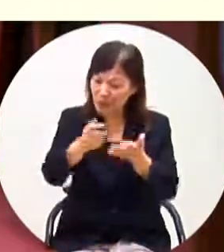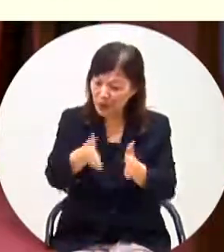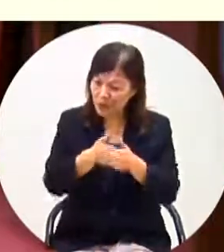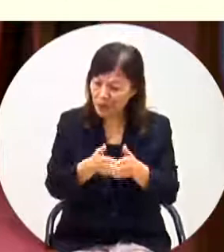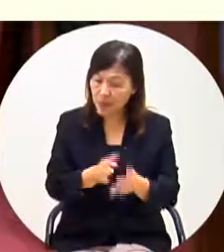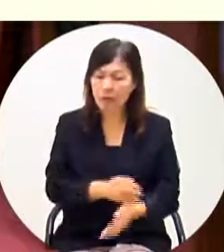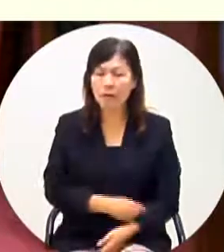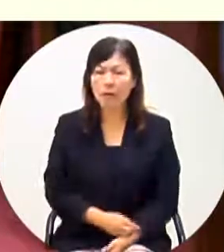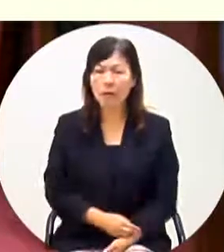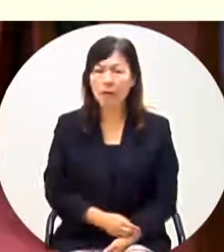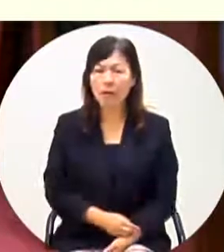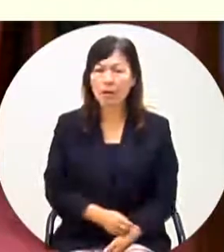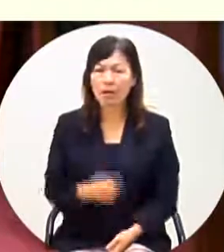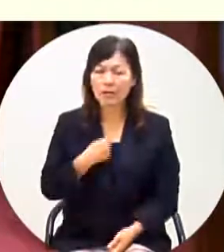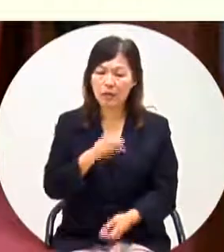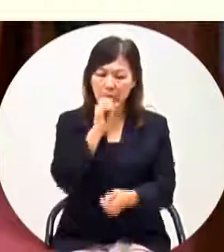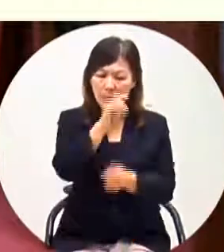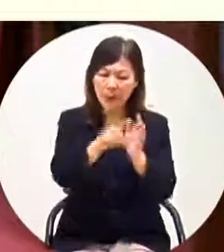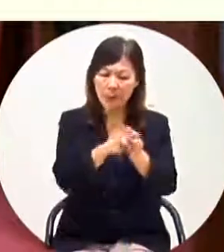所要不要开单？